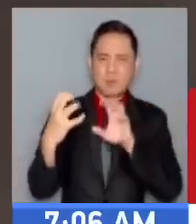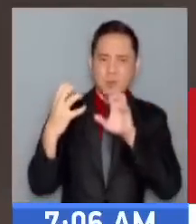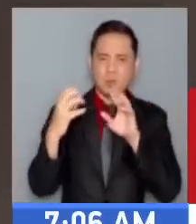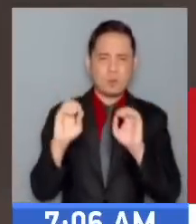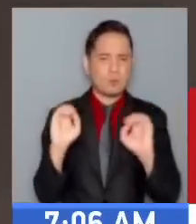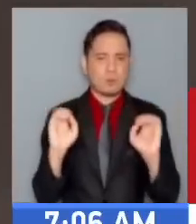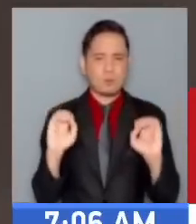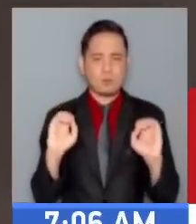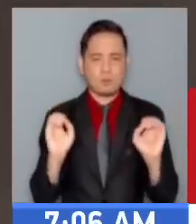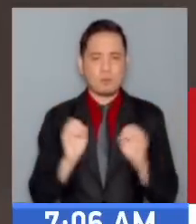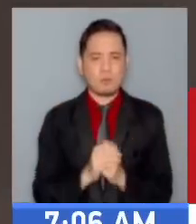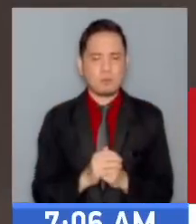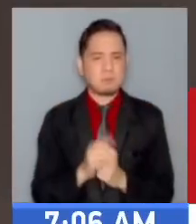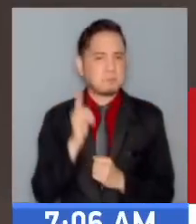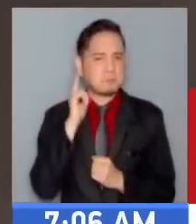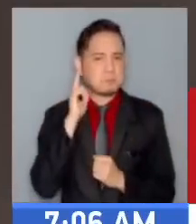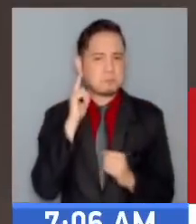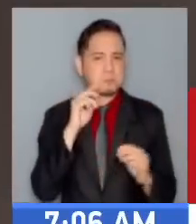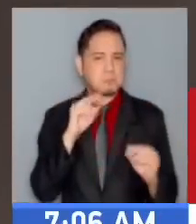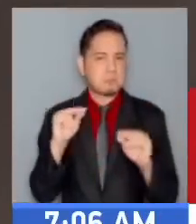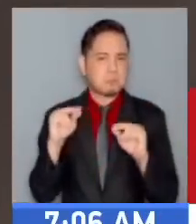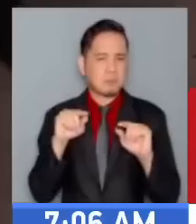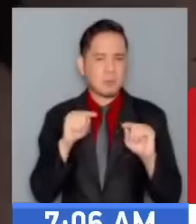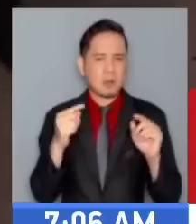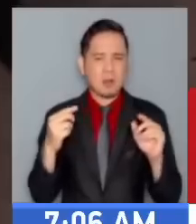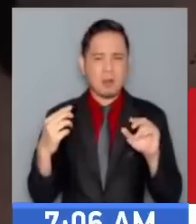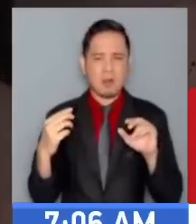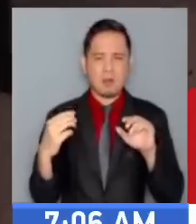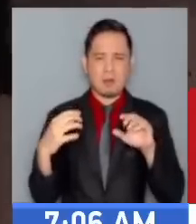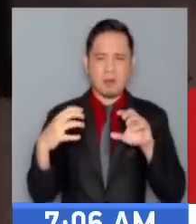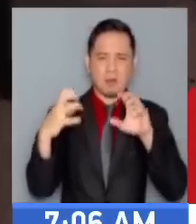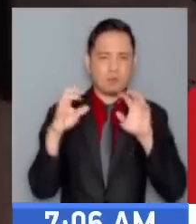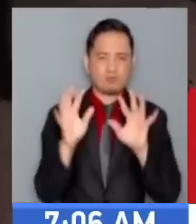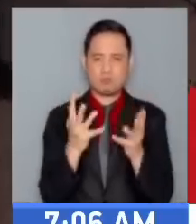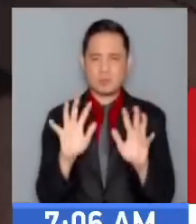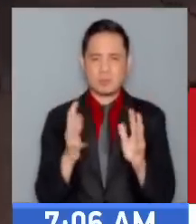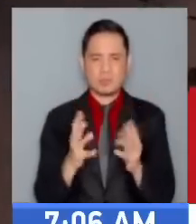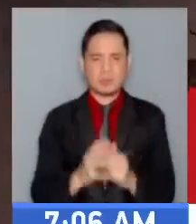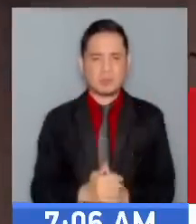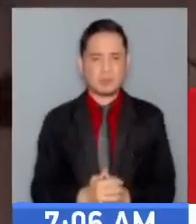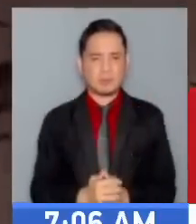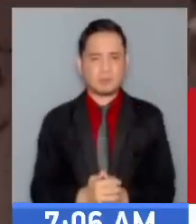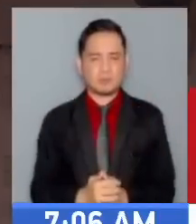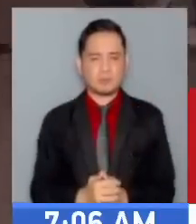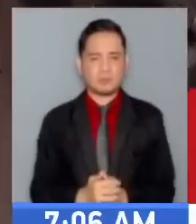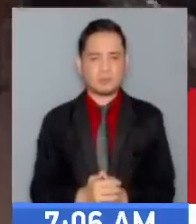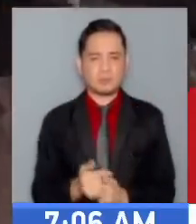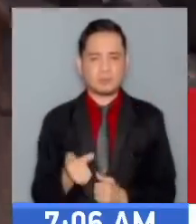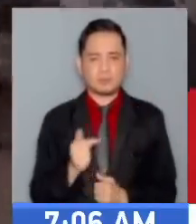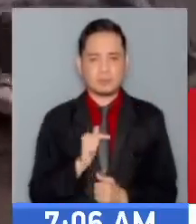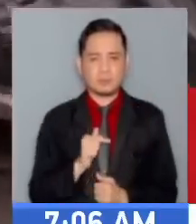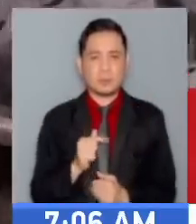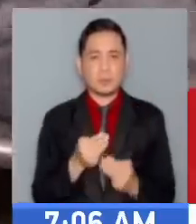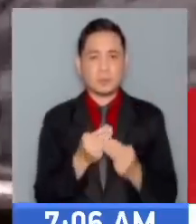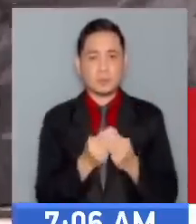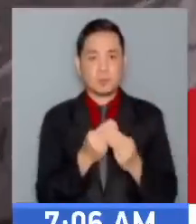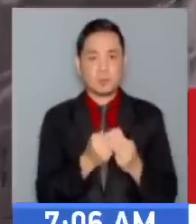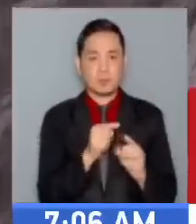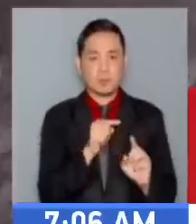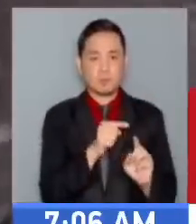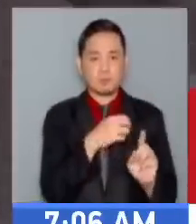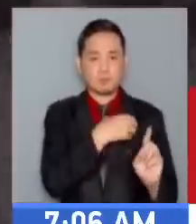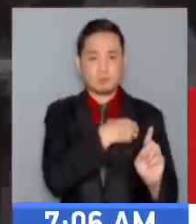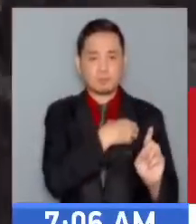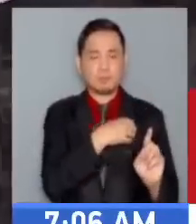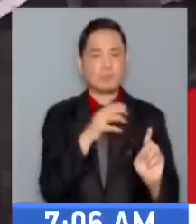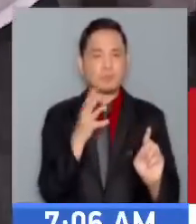na may kaaway yan. Kahit kanino kayo magtanong. Tumanggi munang magbigay ng pahayag ang Muntinlupa Police habang nagpapatuloy ang imbestigasyon